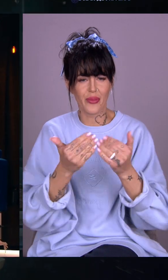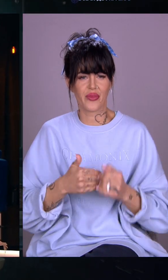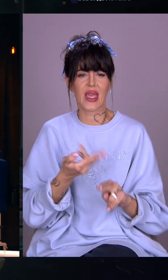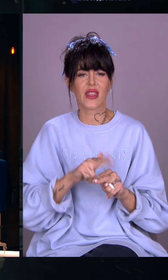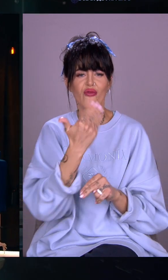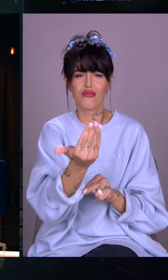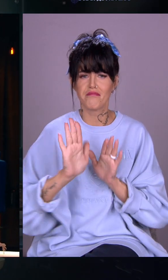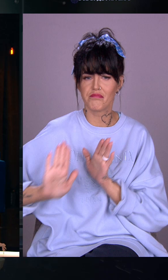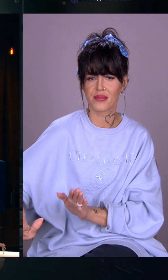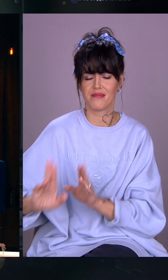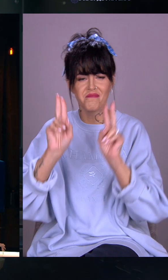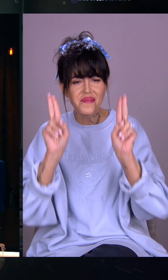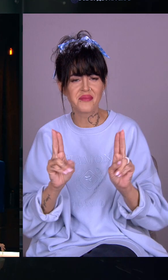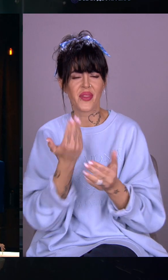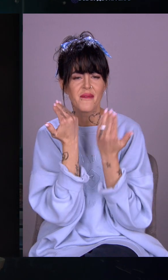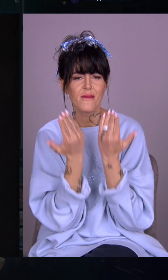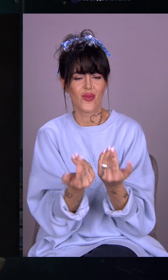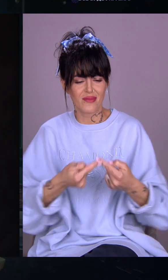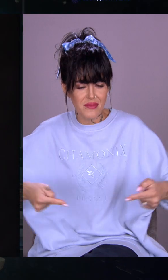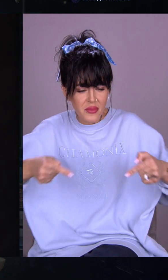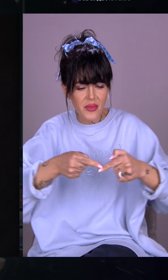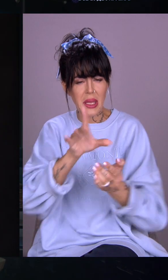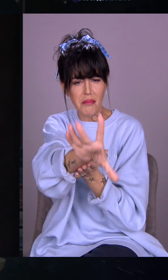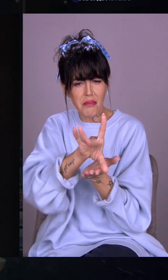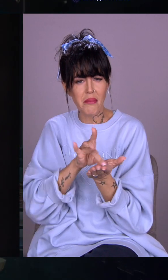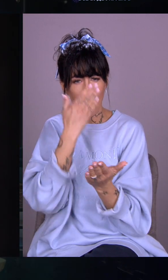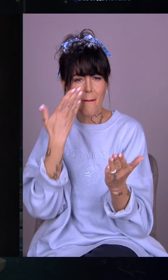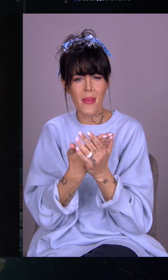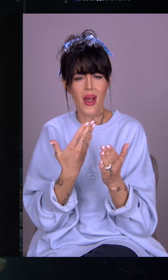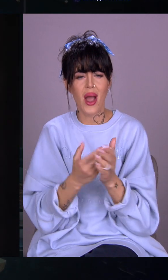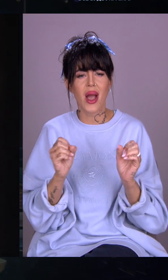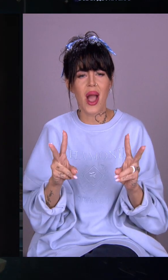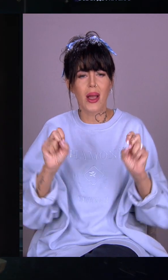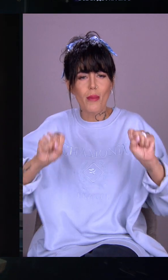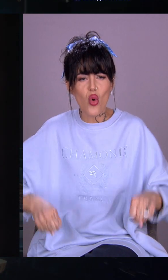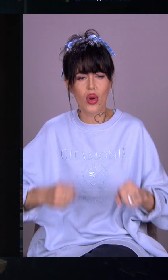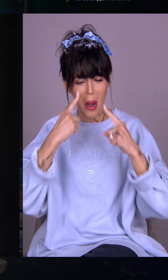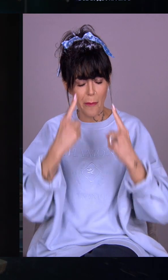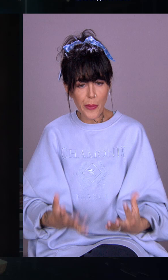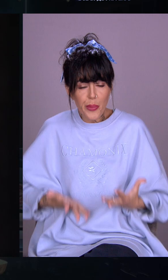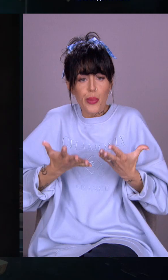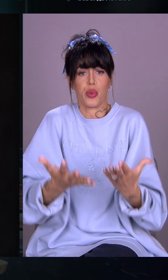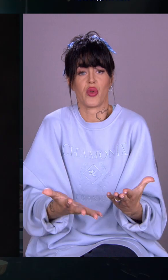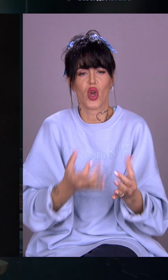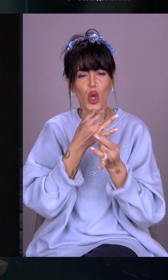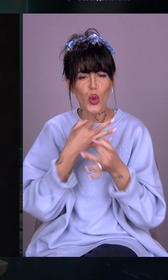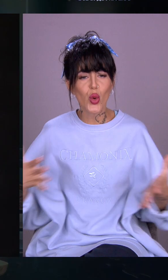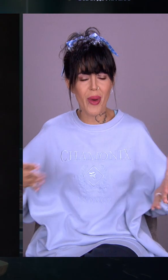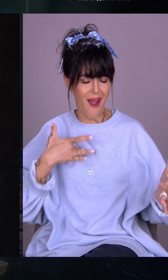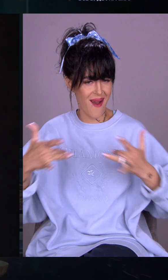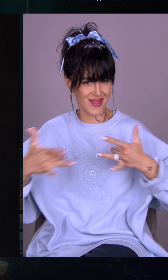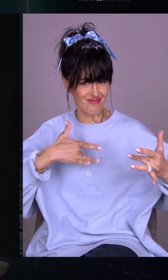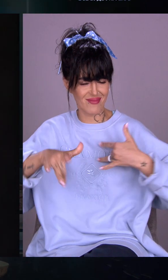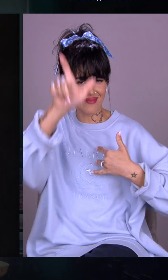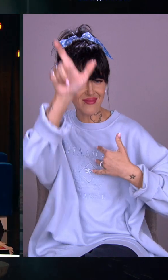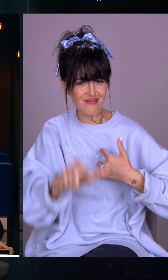позицію, за те, що ви своїм прикладом показуєте, як може проявлятися будь-який артист, коли